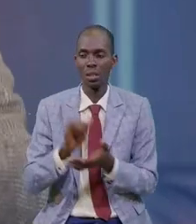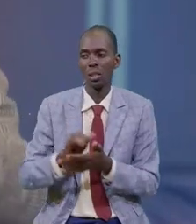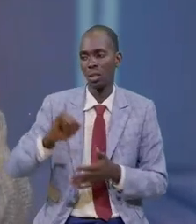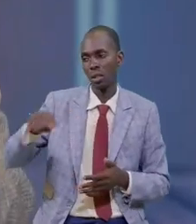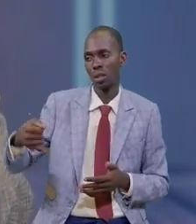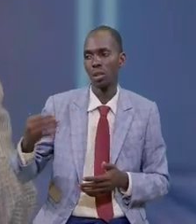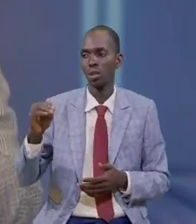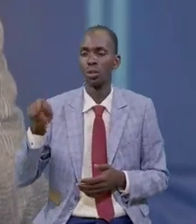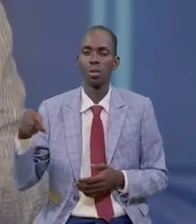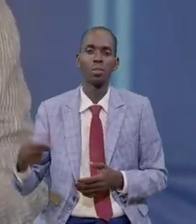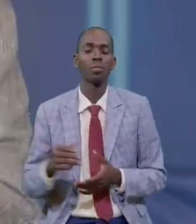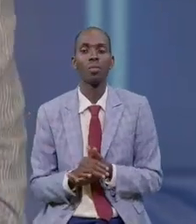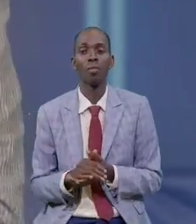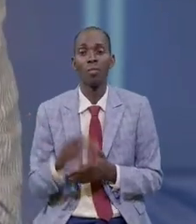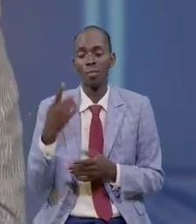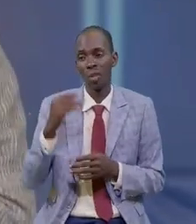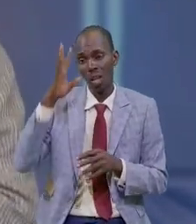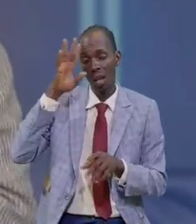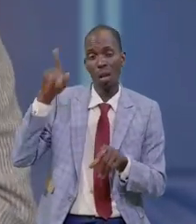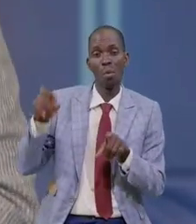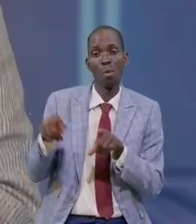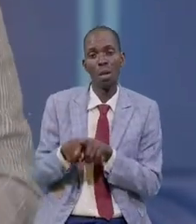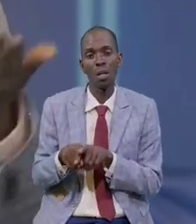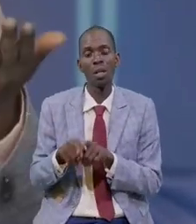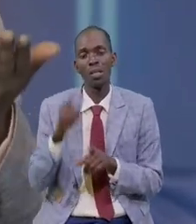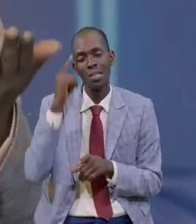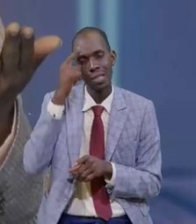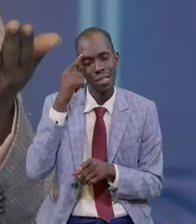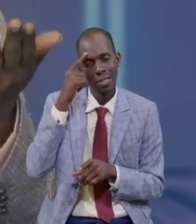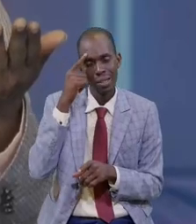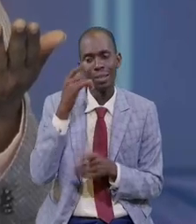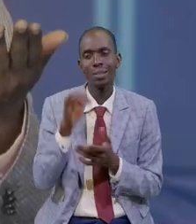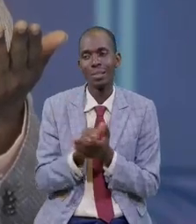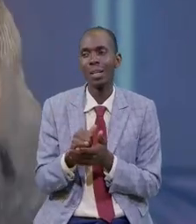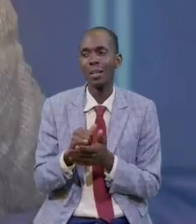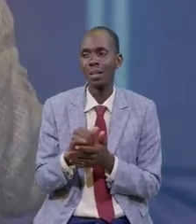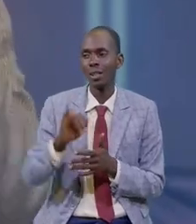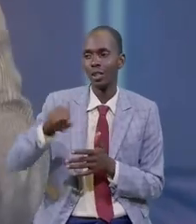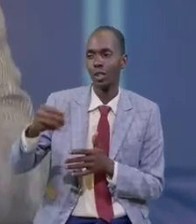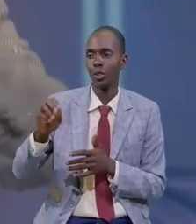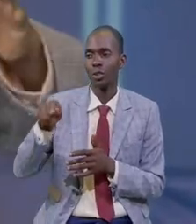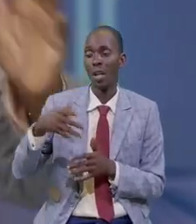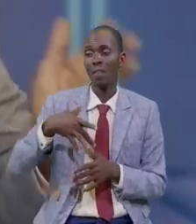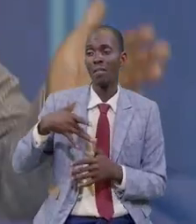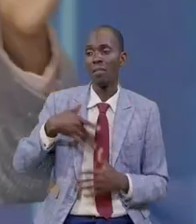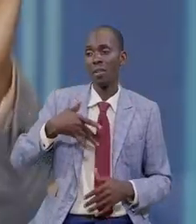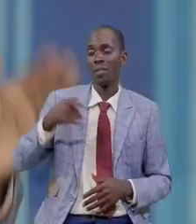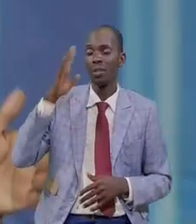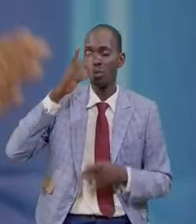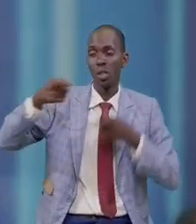ça les frères ont compris de façon superficielle tu vas régner sur nous c'est ce que tu veux nous dire